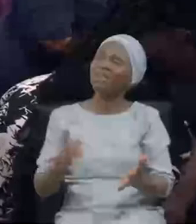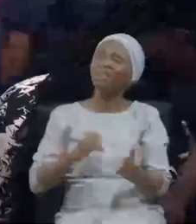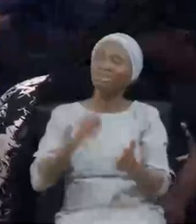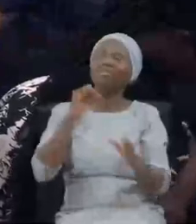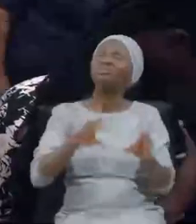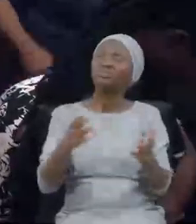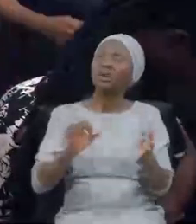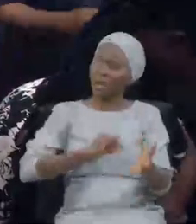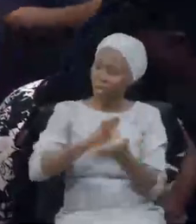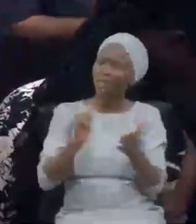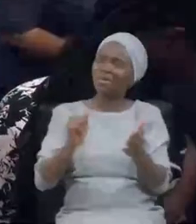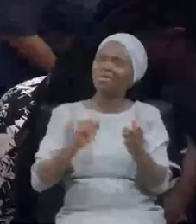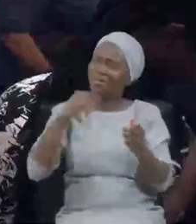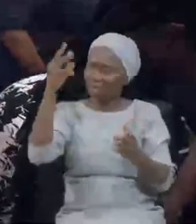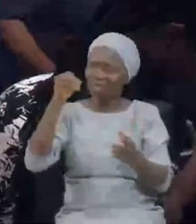C'est fait.